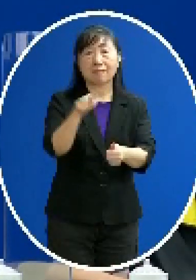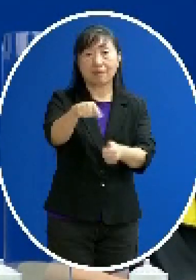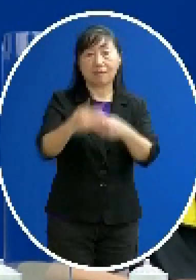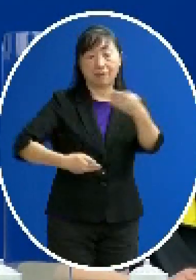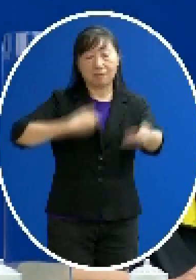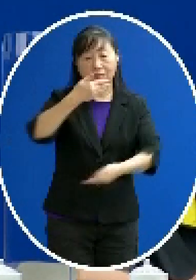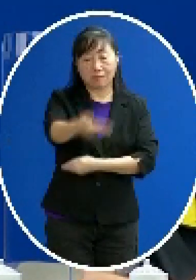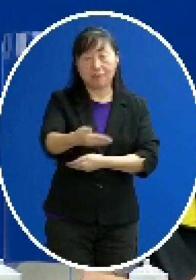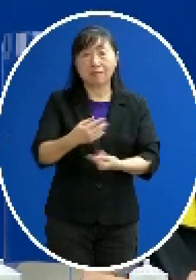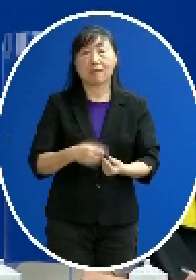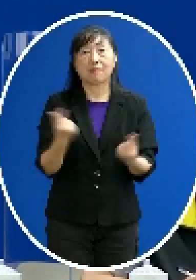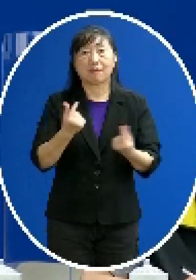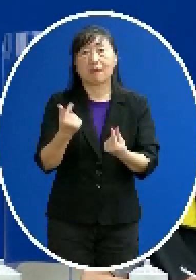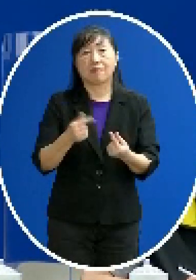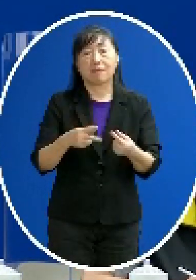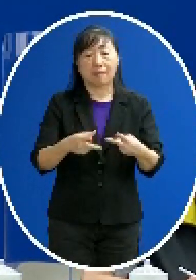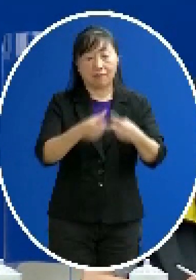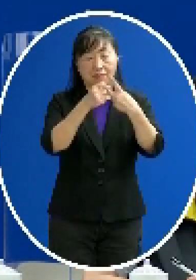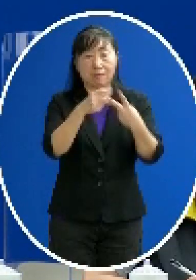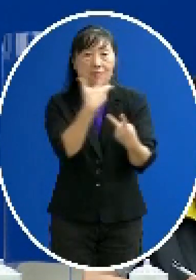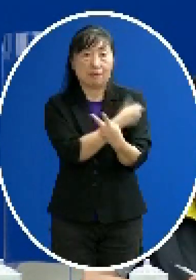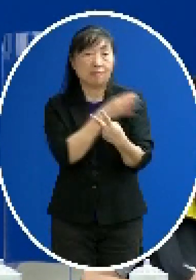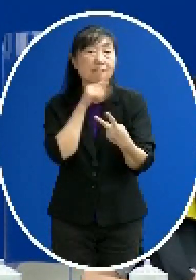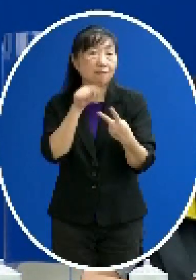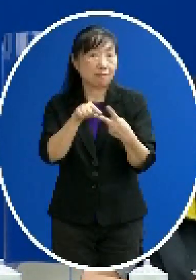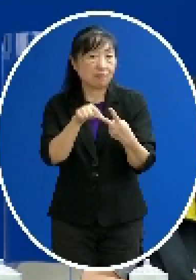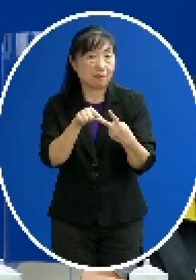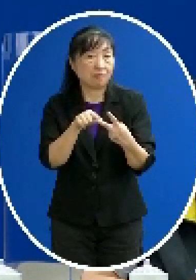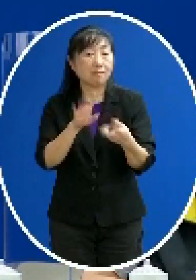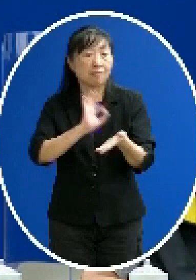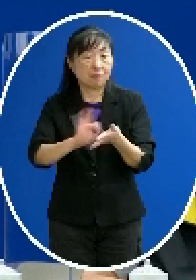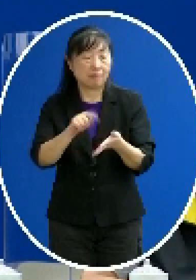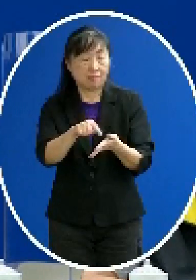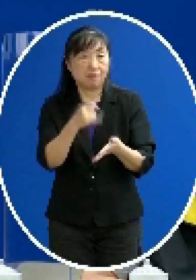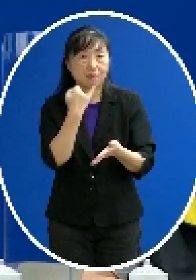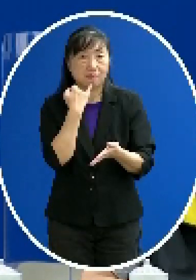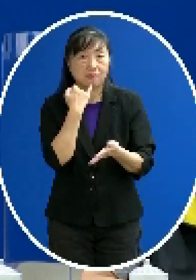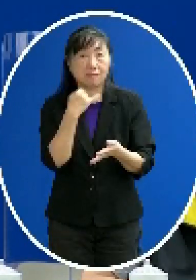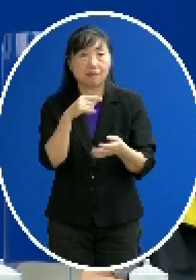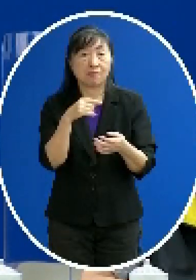供就是有关比如说第二剂的一个疫苗的使用，或是